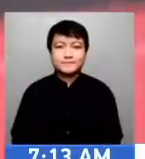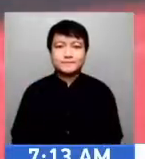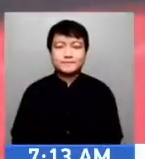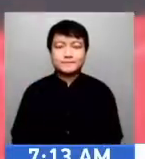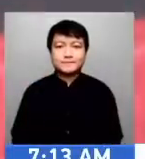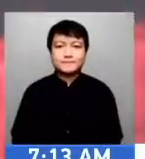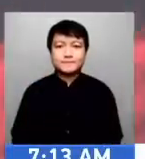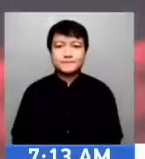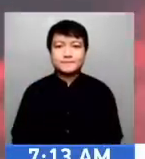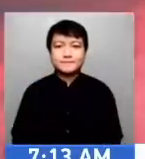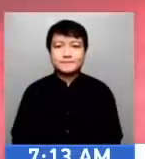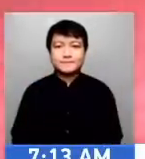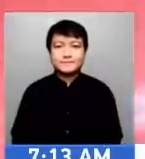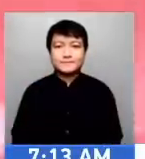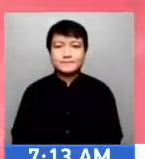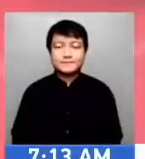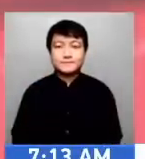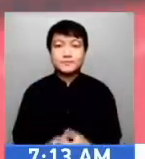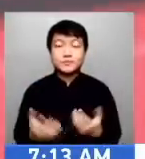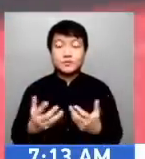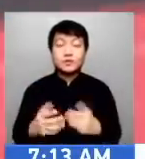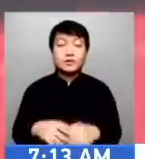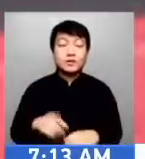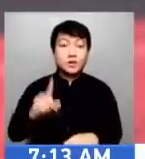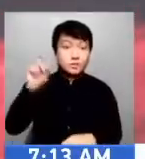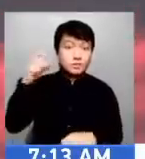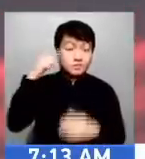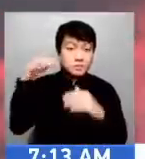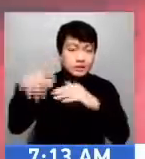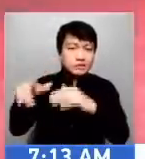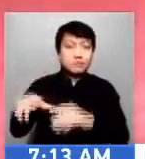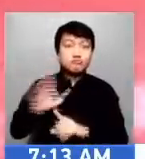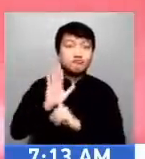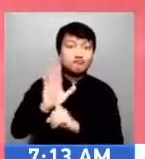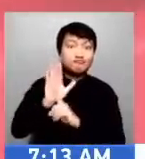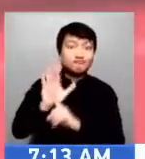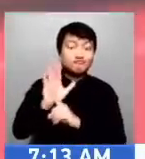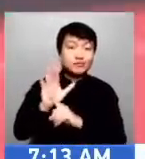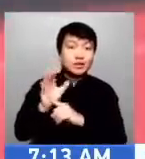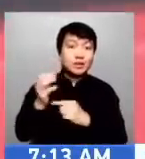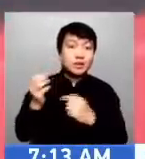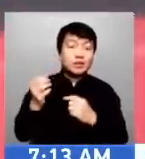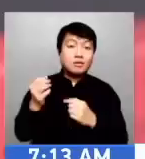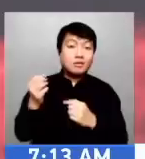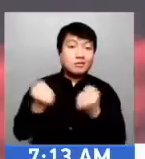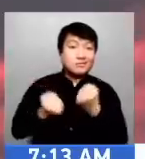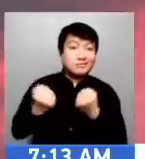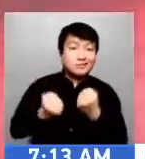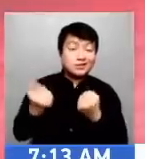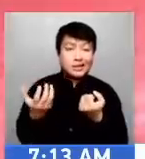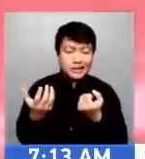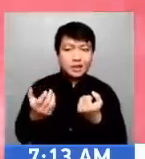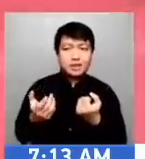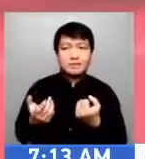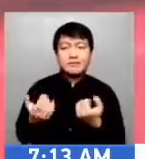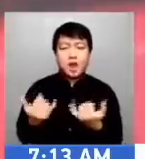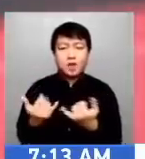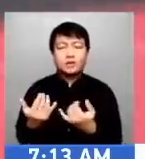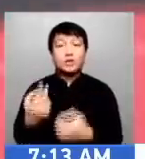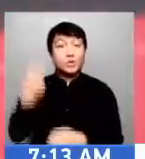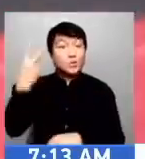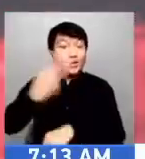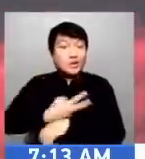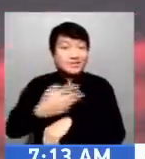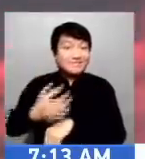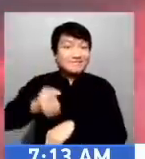Matapos ang pulong sa Malacañang, inanunsyo ng mga transport group na Manibela at Piston na balikbiyahe na sila matapos ang dalawang araw na tigil pasada. At